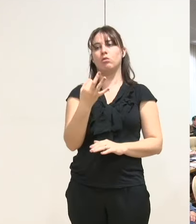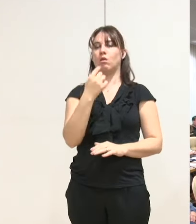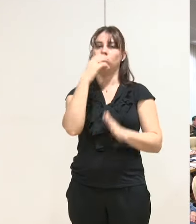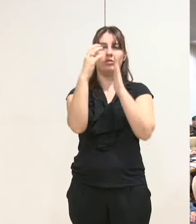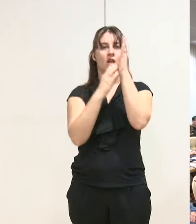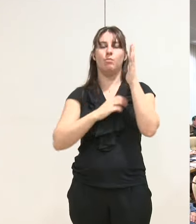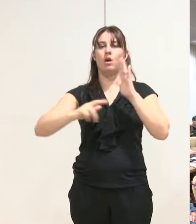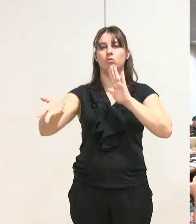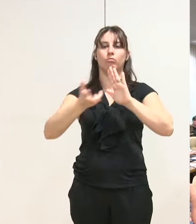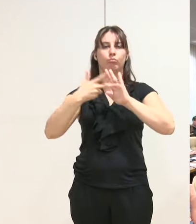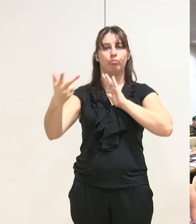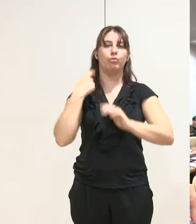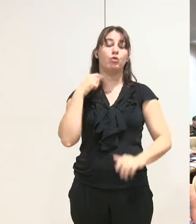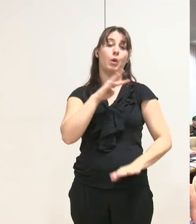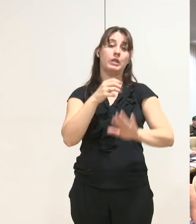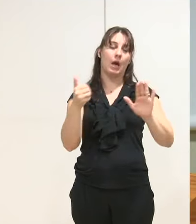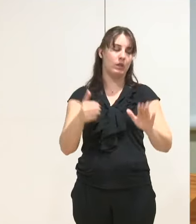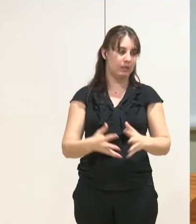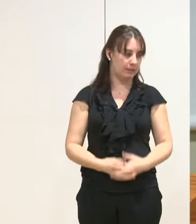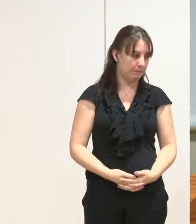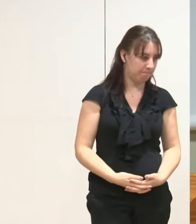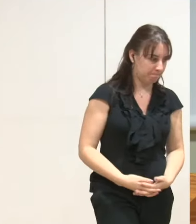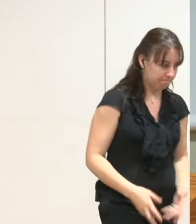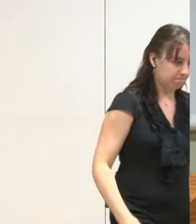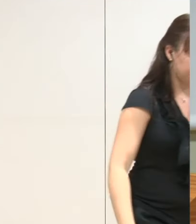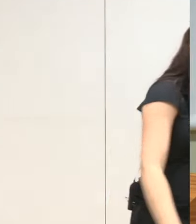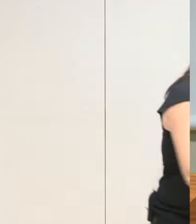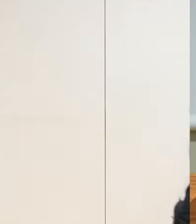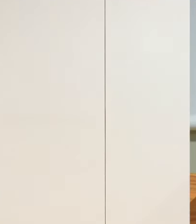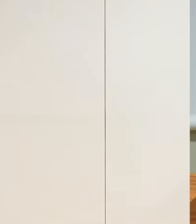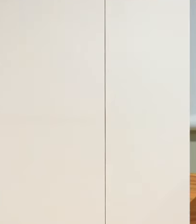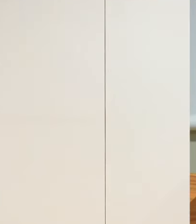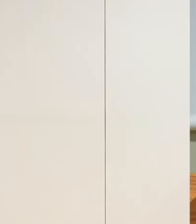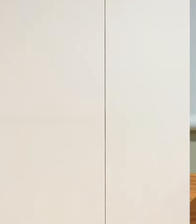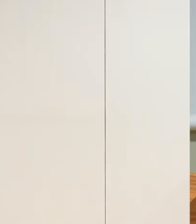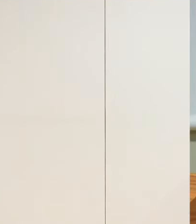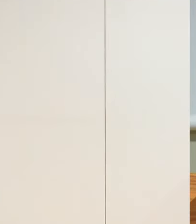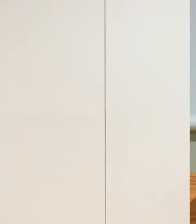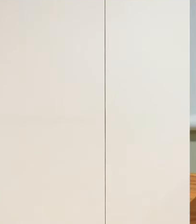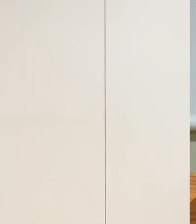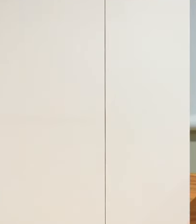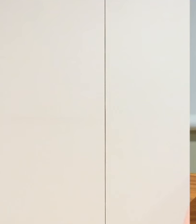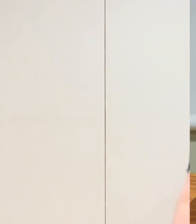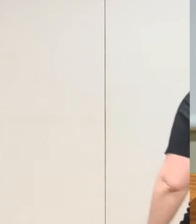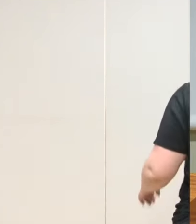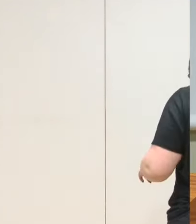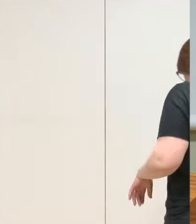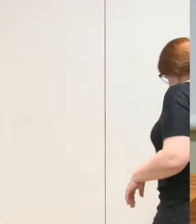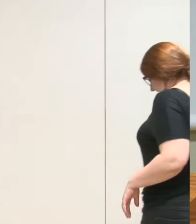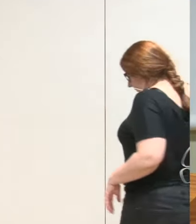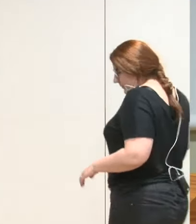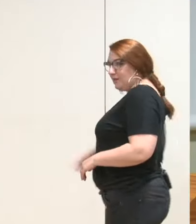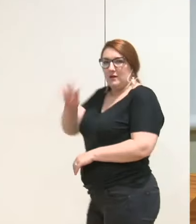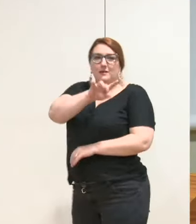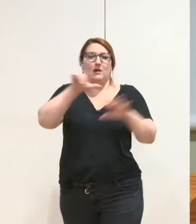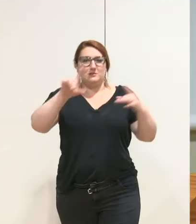délibération num numéro 46 adopté la 47 porte sur une modification du pacte d'actionnaire pour la SPL